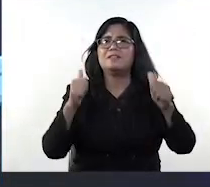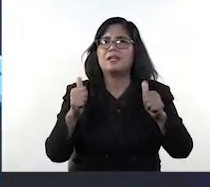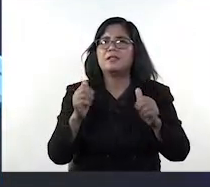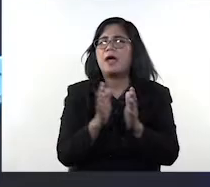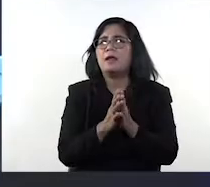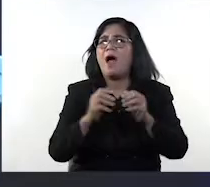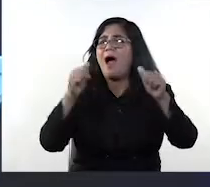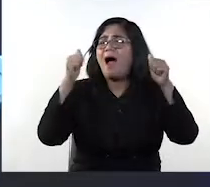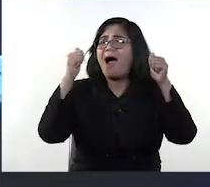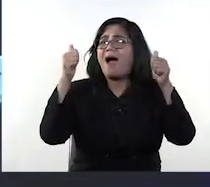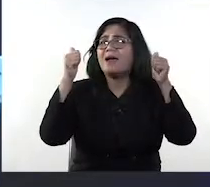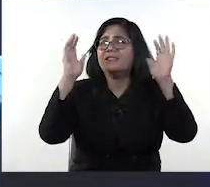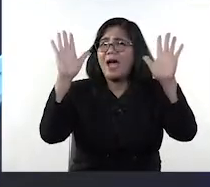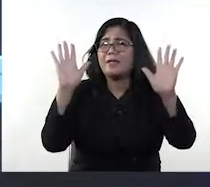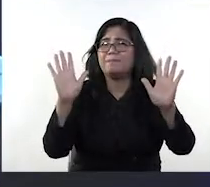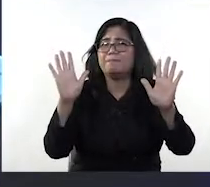kita